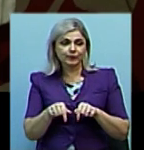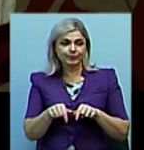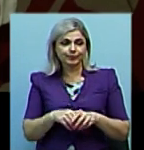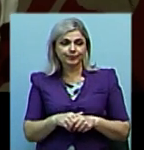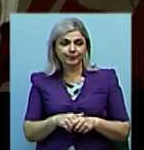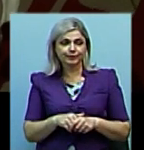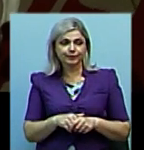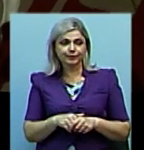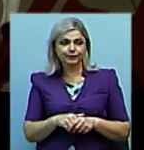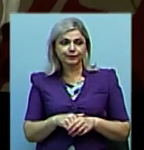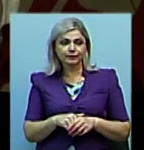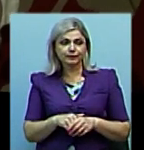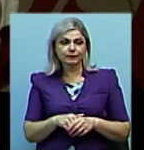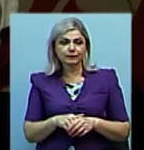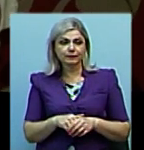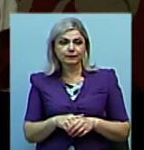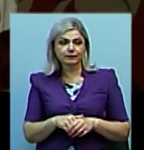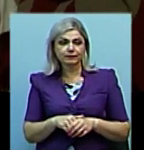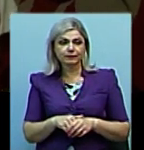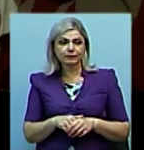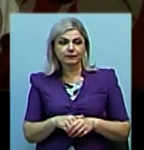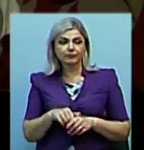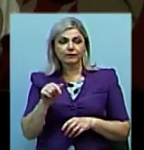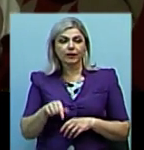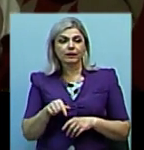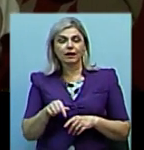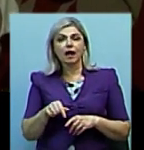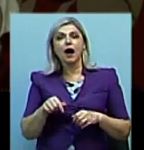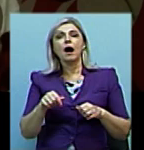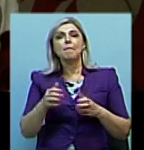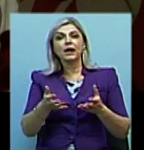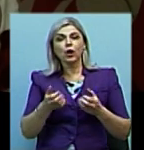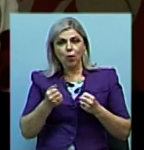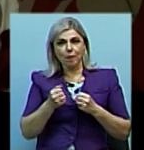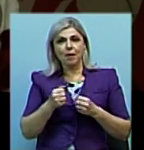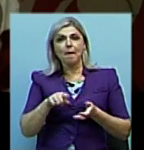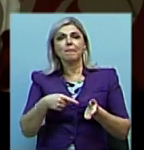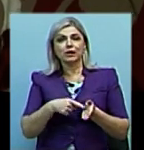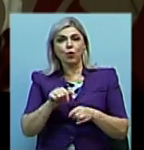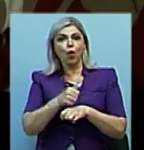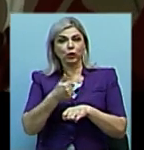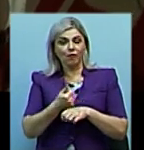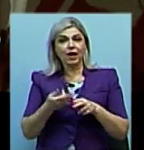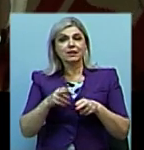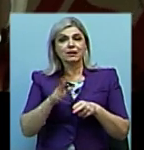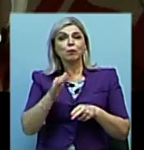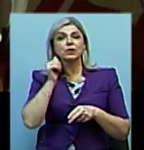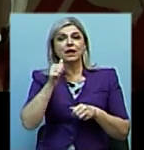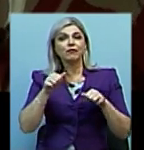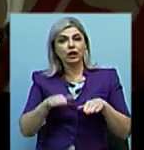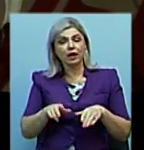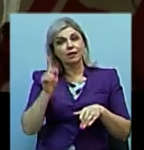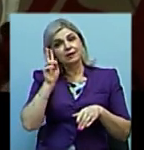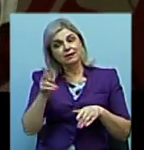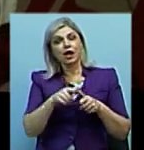відверто вам скажу, відкрити 7-го числа. Але тут сесія і прийом міського голови. Це завтра буде вирішуватися. Ось ми не знаємо, чи 6-го